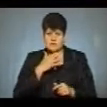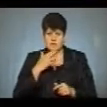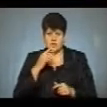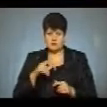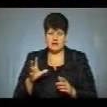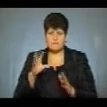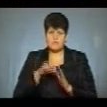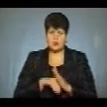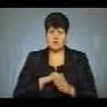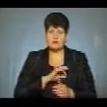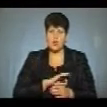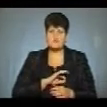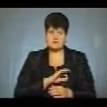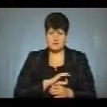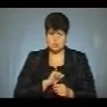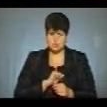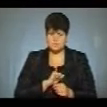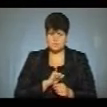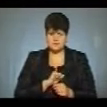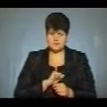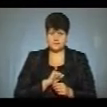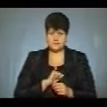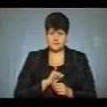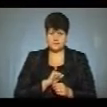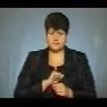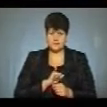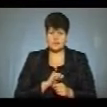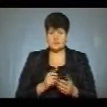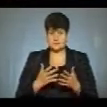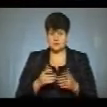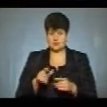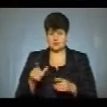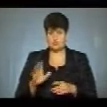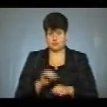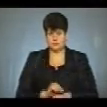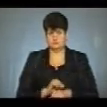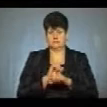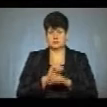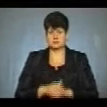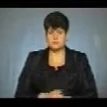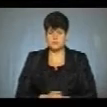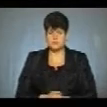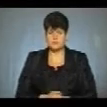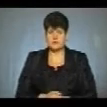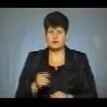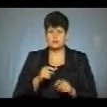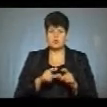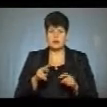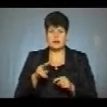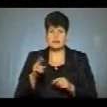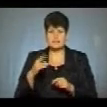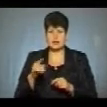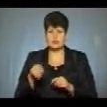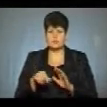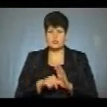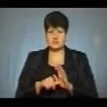входить в профспілку, і звісно, що люди будуть підніматися туди. Ми знаходимося у Тернопільській школі-ліцеї номер 6